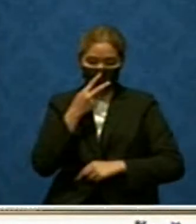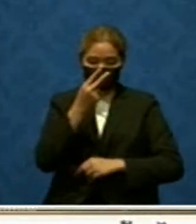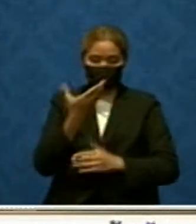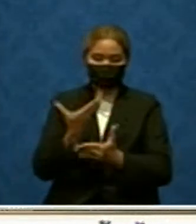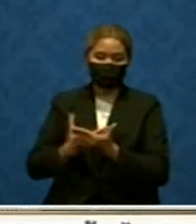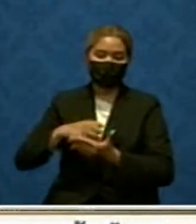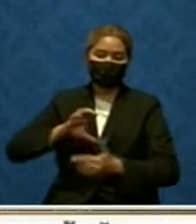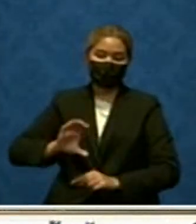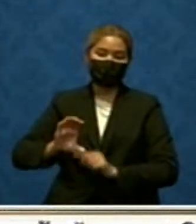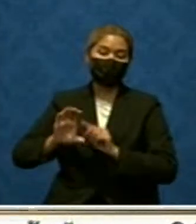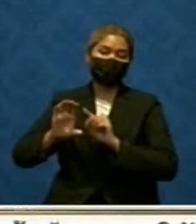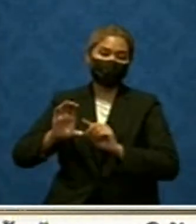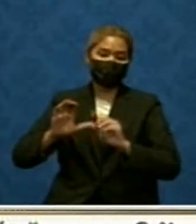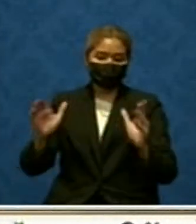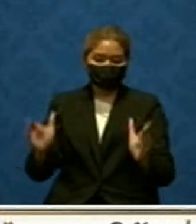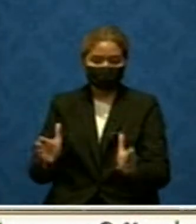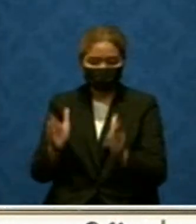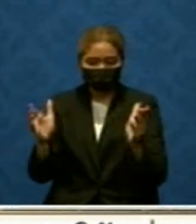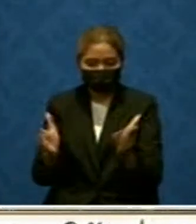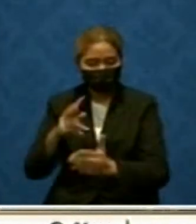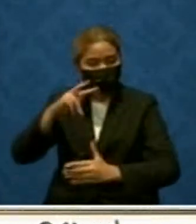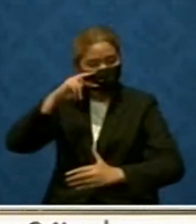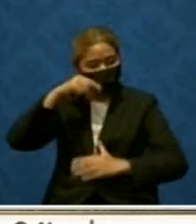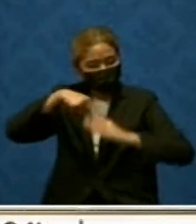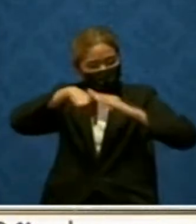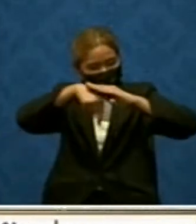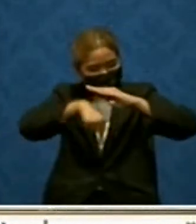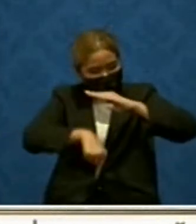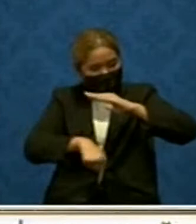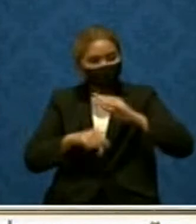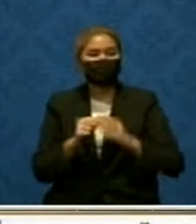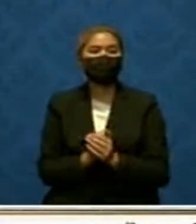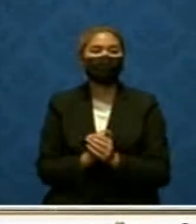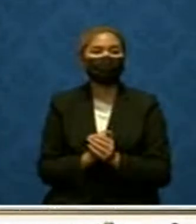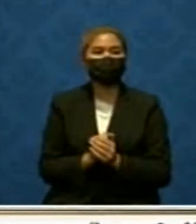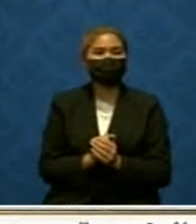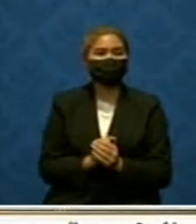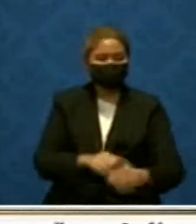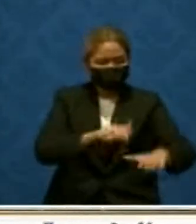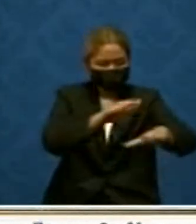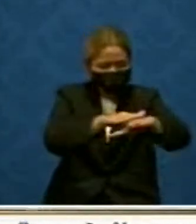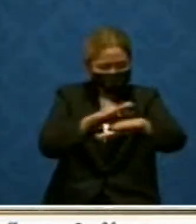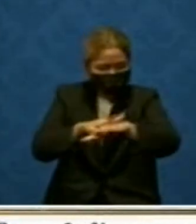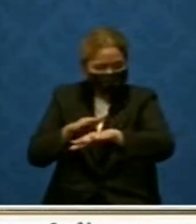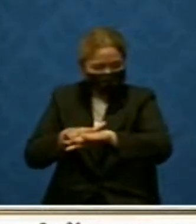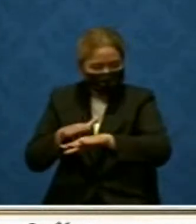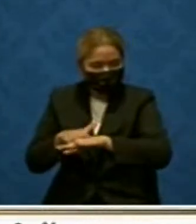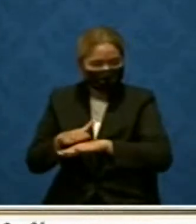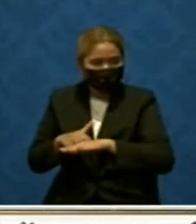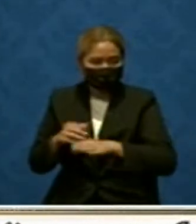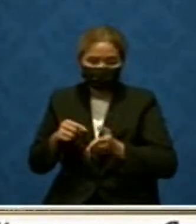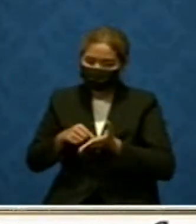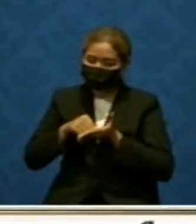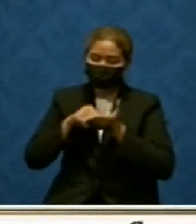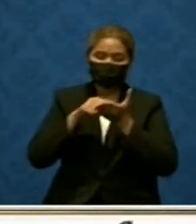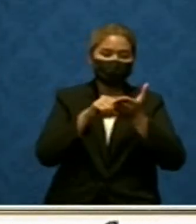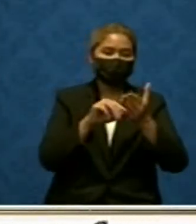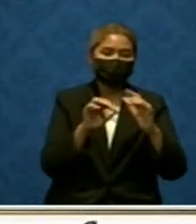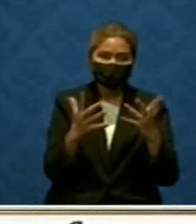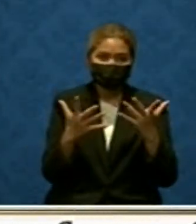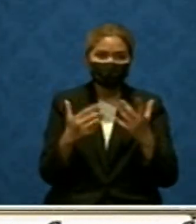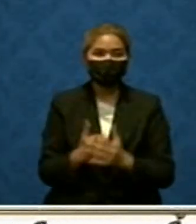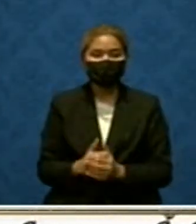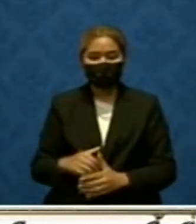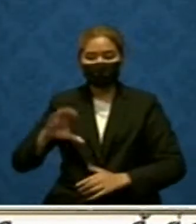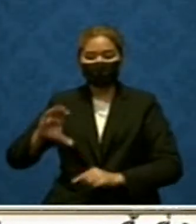ตรงไหน กองทุนพัฒนาสะพยาก่อนโมบาดาน กลบมาที่นะอกแล้วมีกแล้วไม่เคยสงกองทุนพัฒนากิร